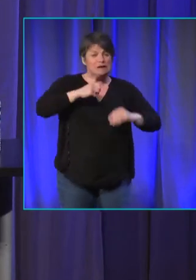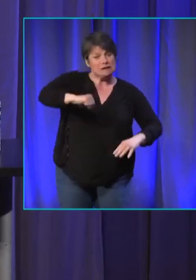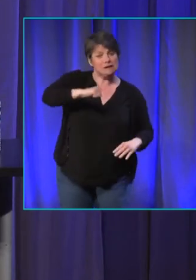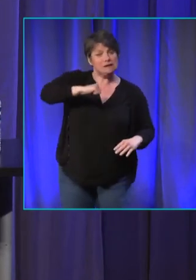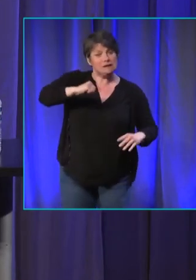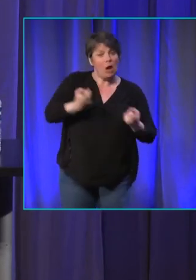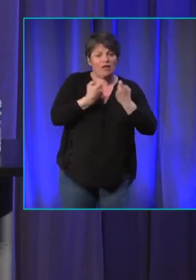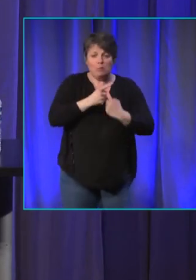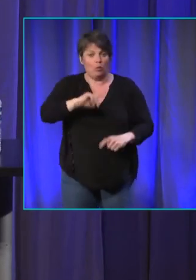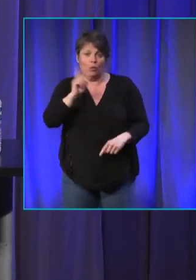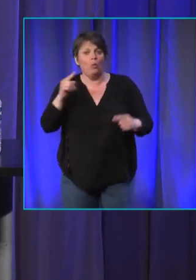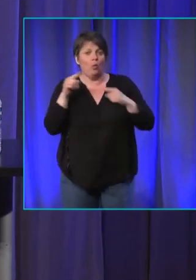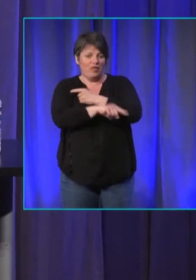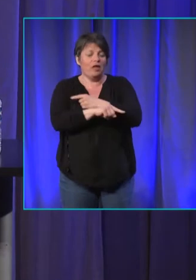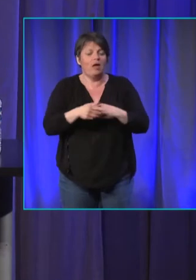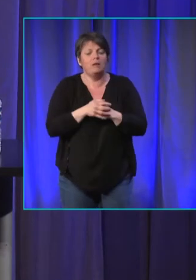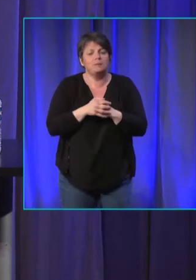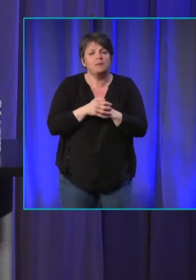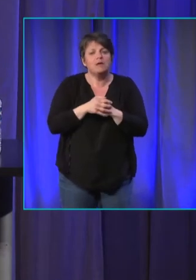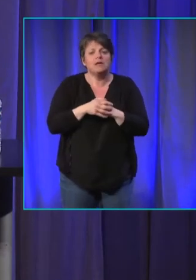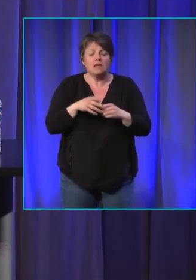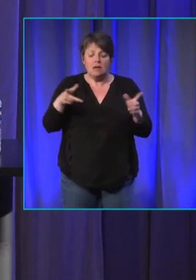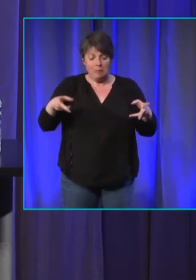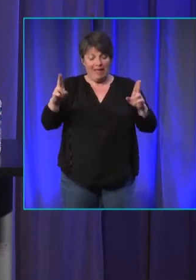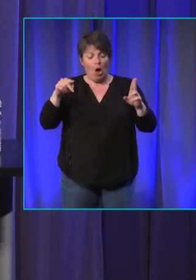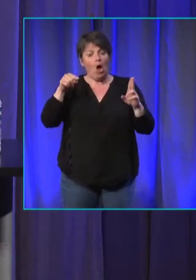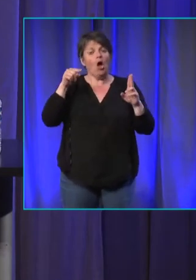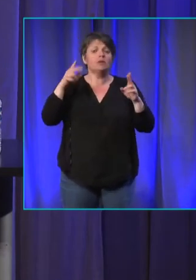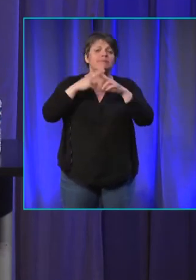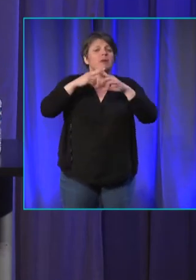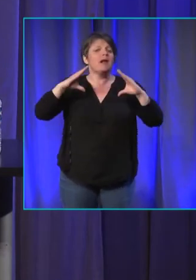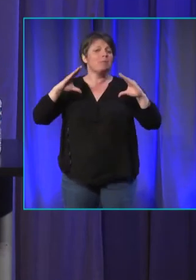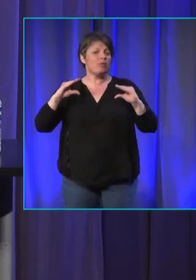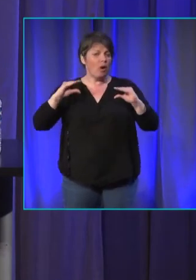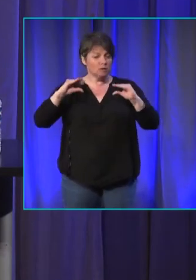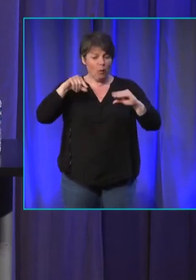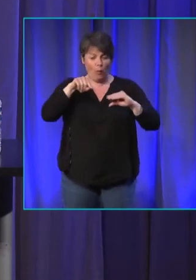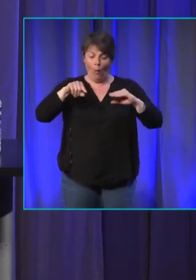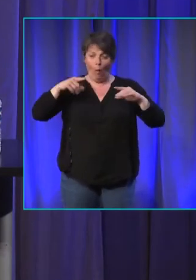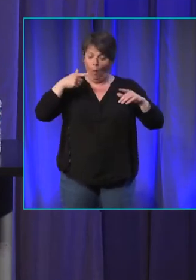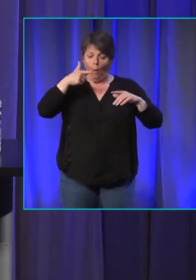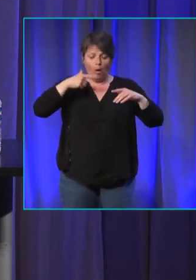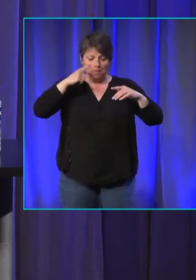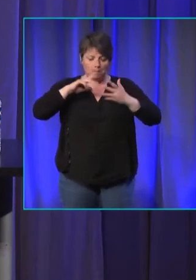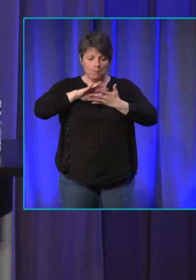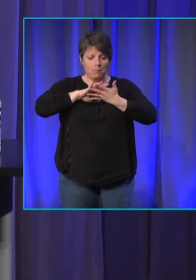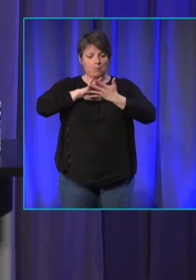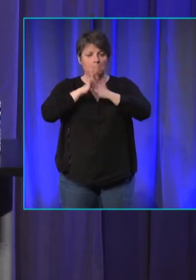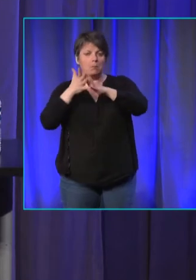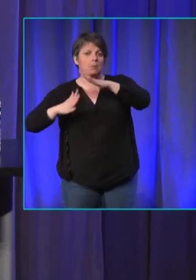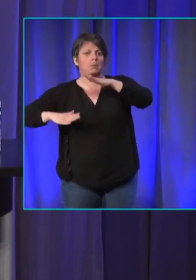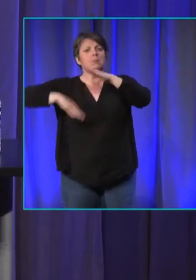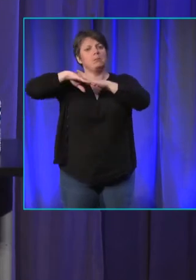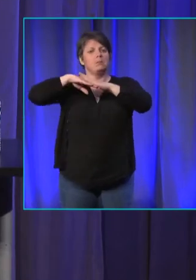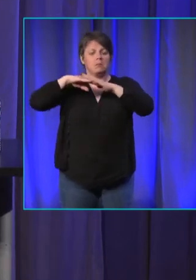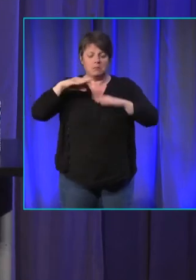à l'entraînement. Donc bon, en tout cas, la maturation, on pourra en discuter, il y a des tas de choses qui se passent et il y a tout à